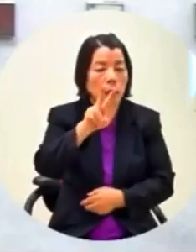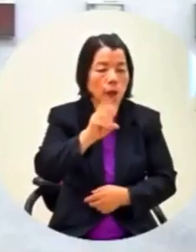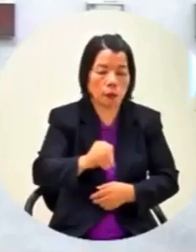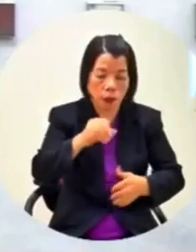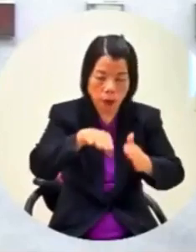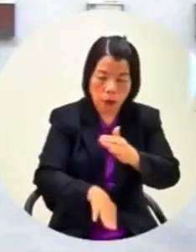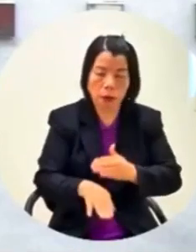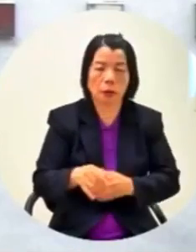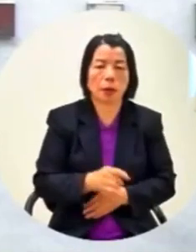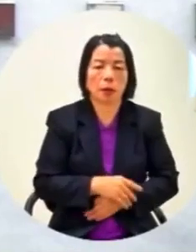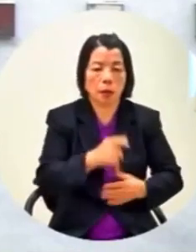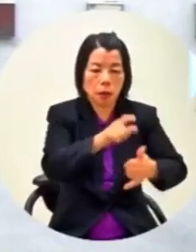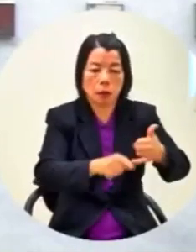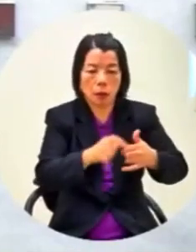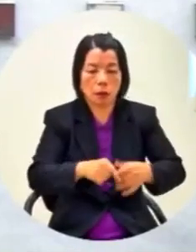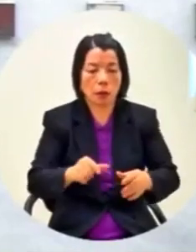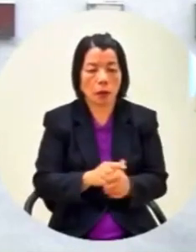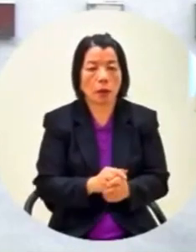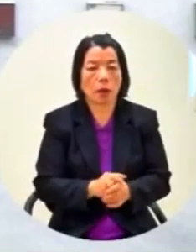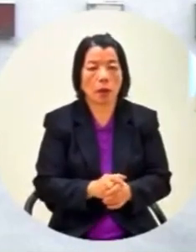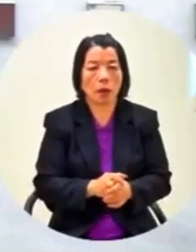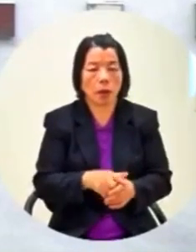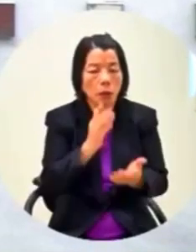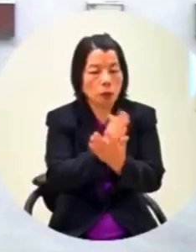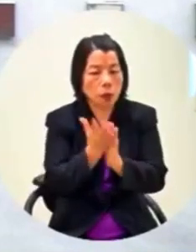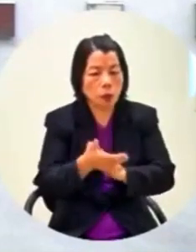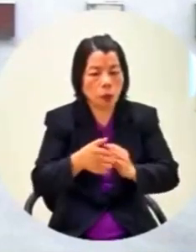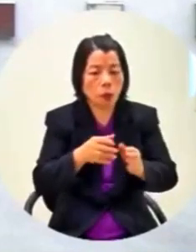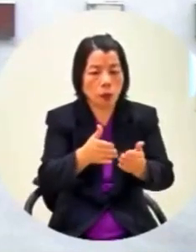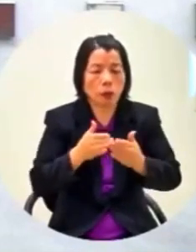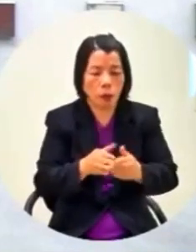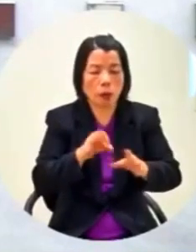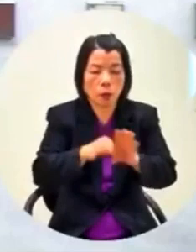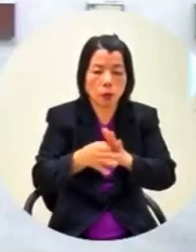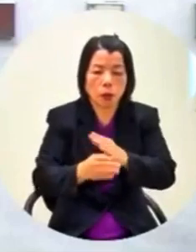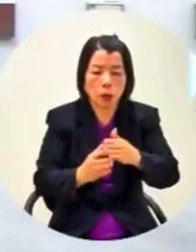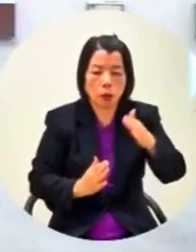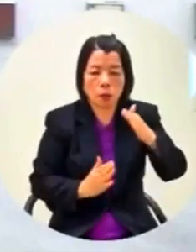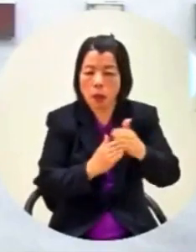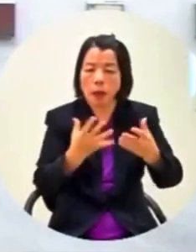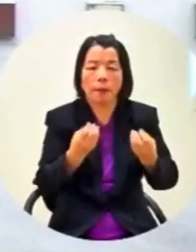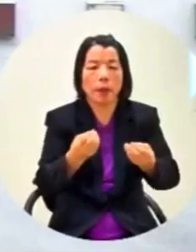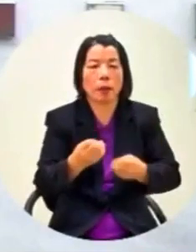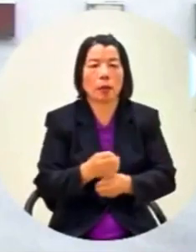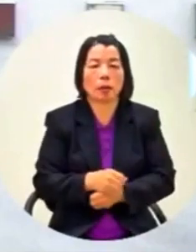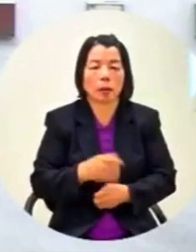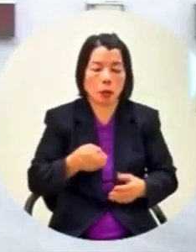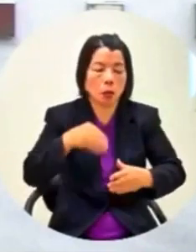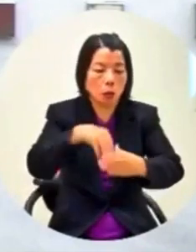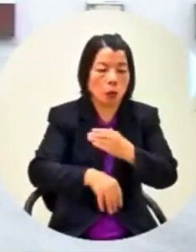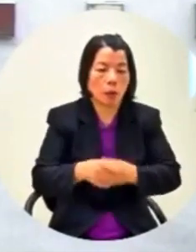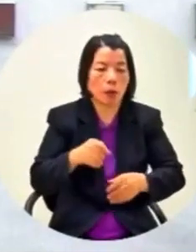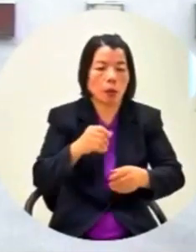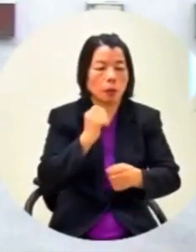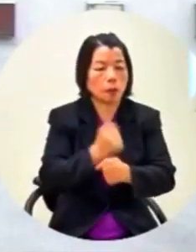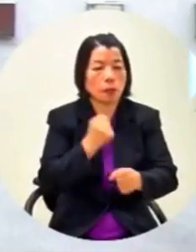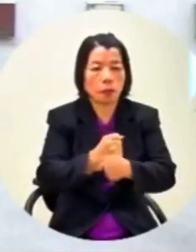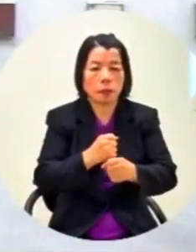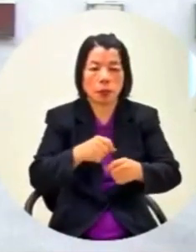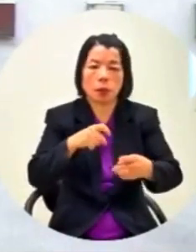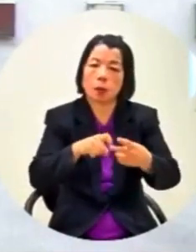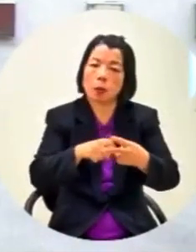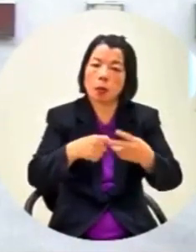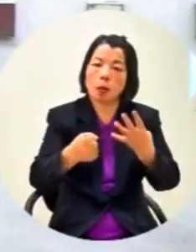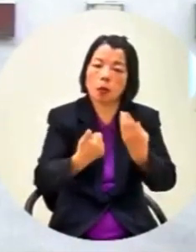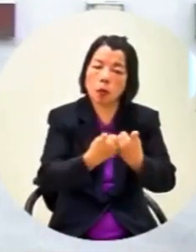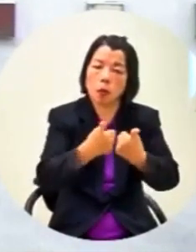个人综合所得未达课税标准者，可向投保的职业工会送件申请，审核通过，